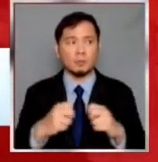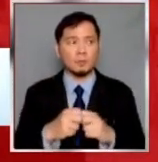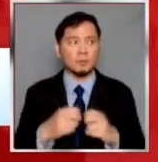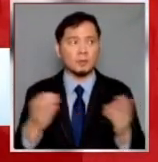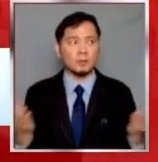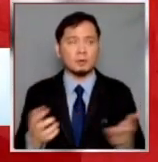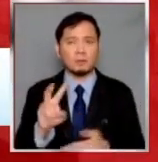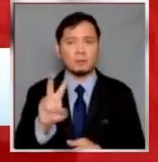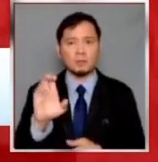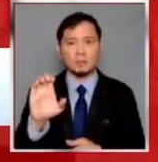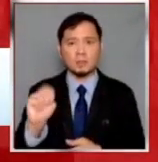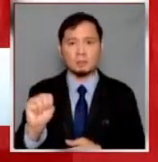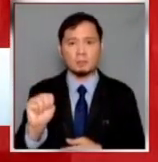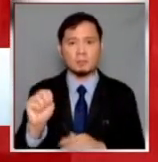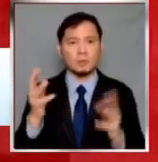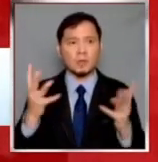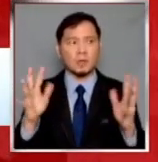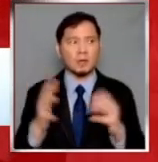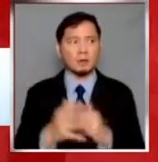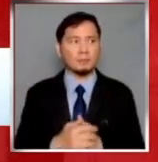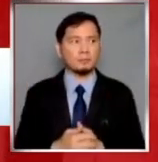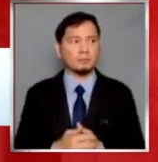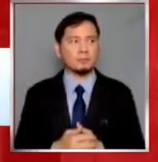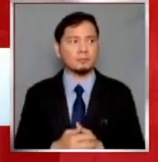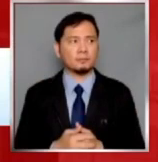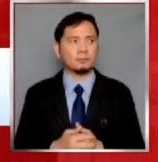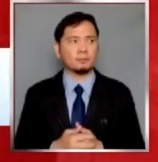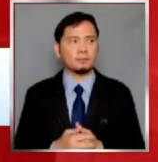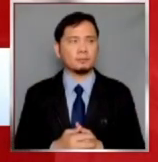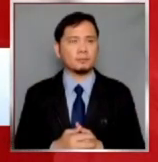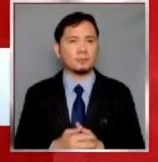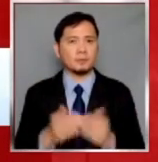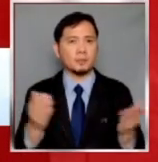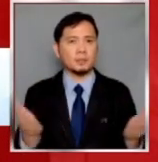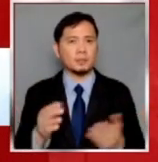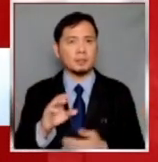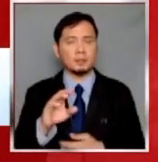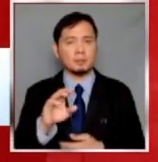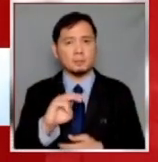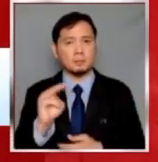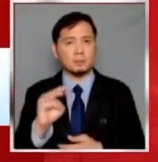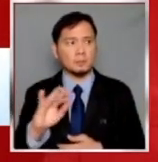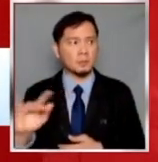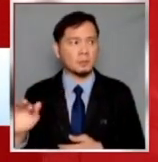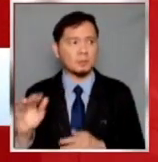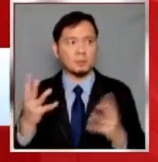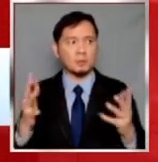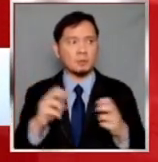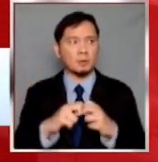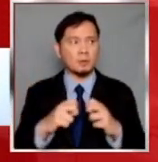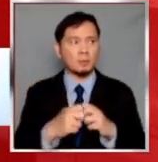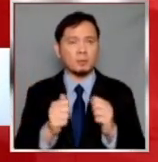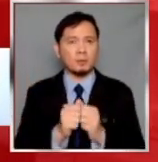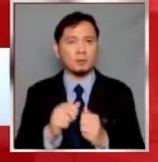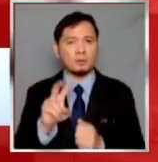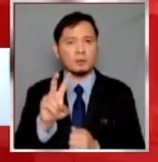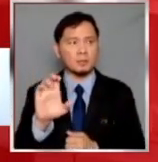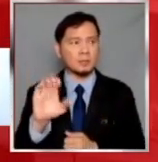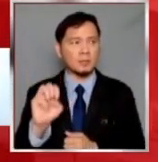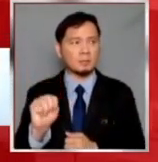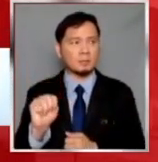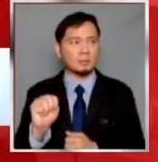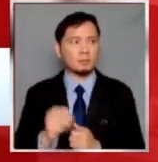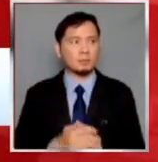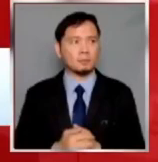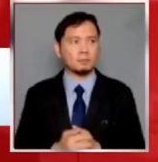unang nakaboto, around 6:15 ng umaga, nakita naman nila na yung lumalabas mula sa vote receipt ay